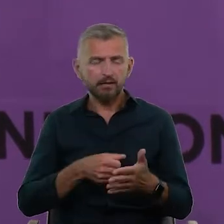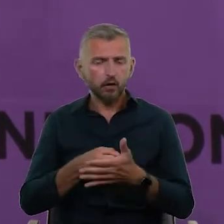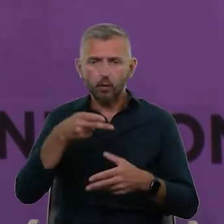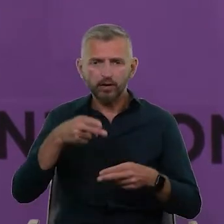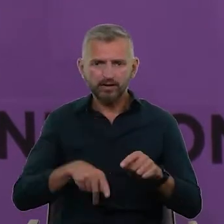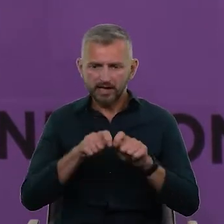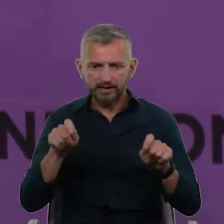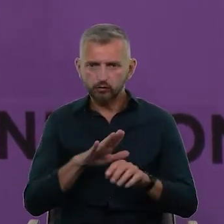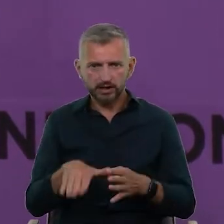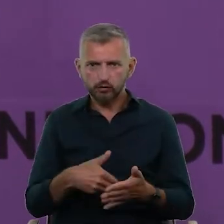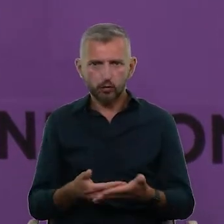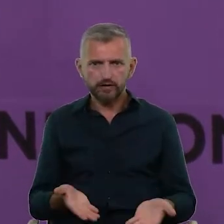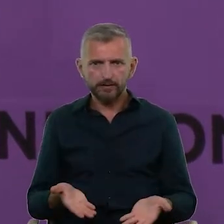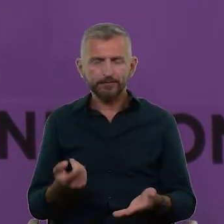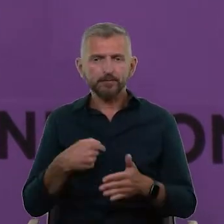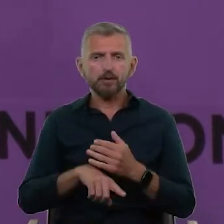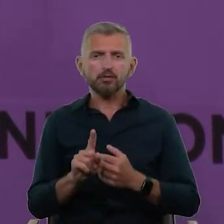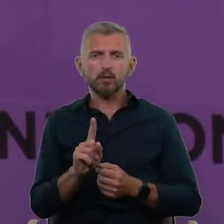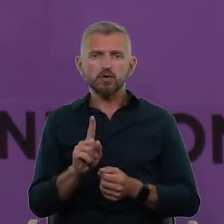досі, тому що